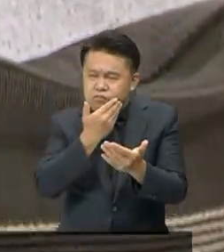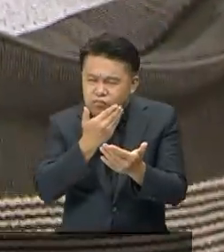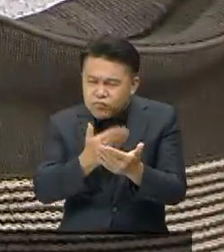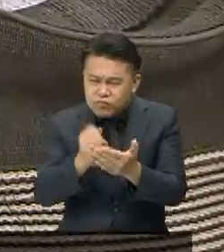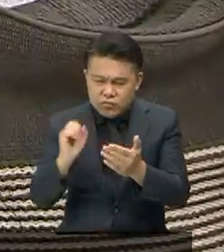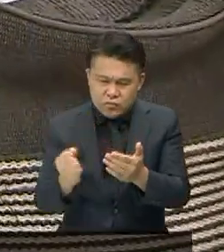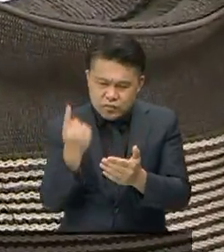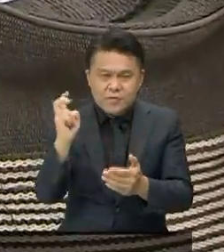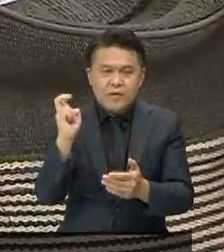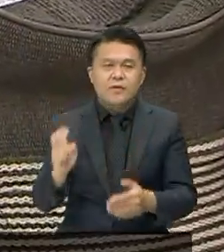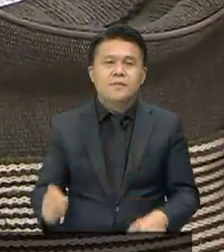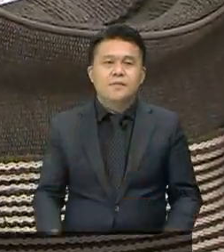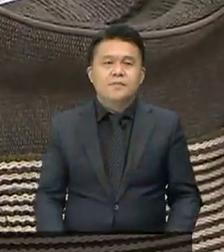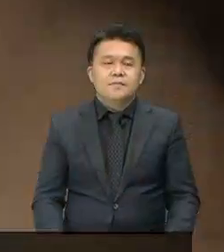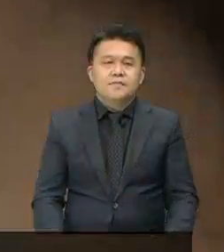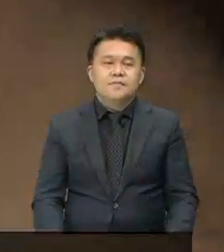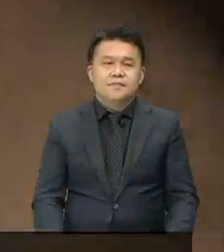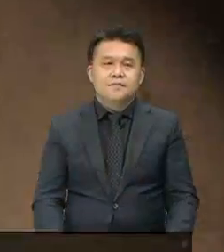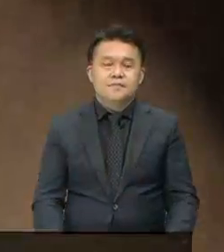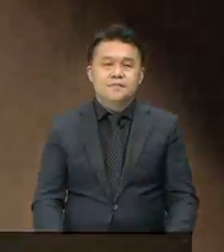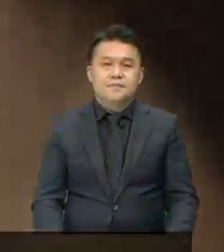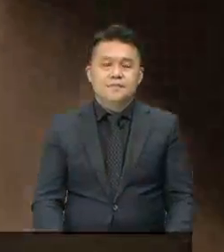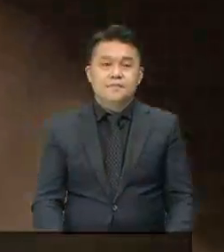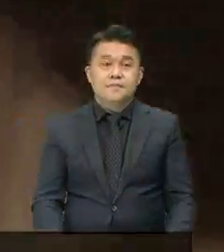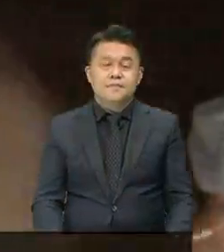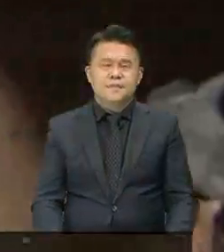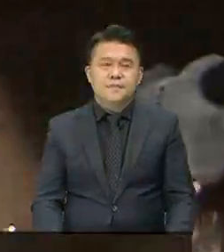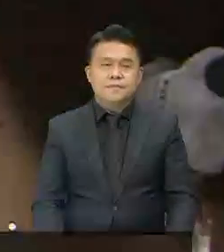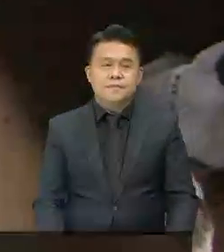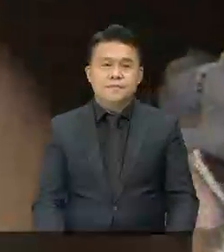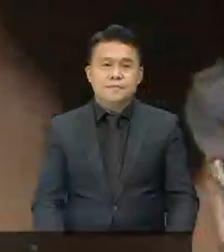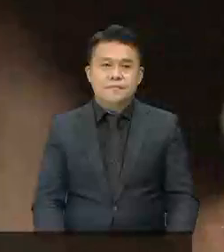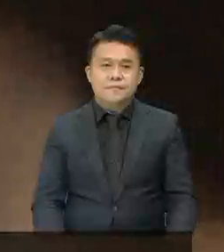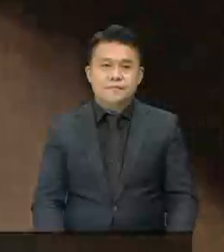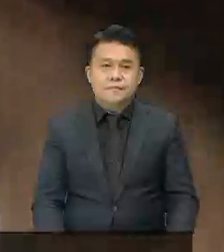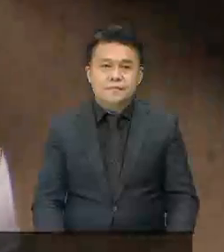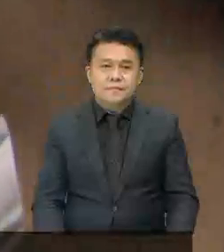분기점이 될 것으로 보입니다. JIBS 김동훈입니다.